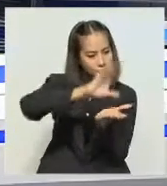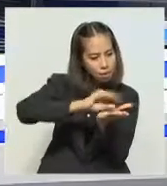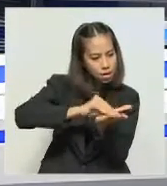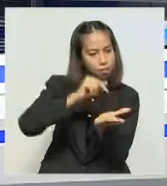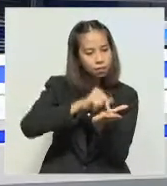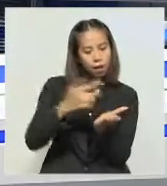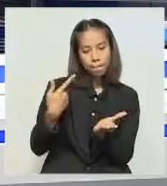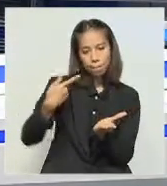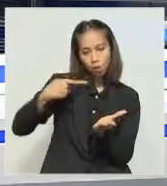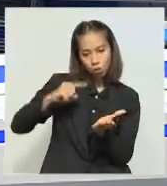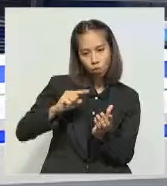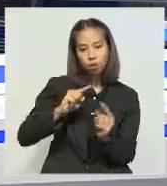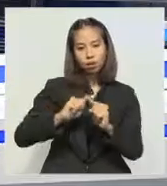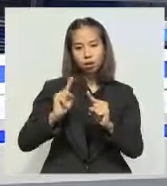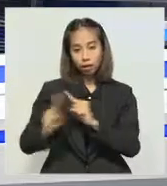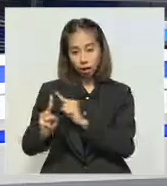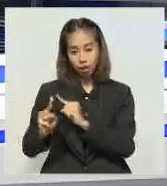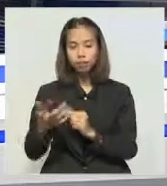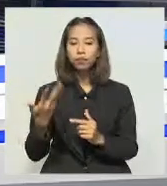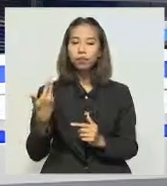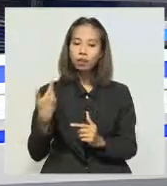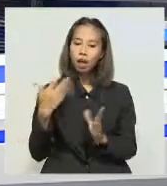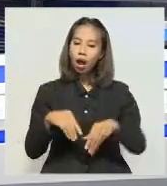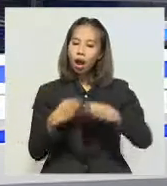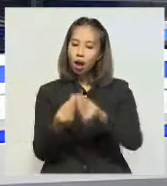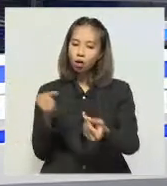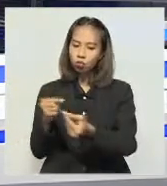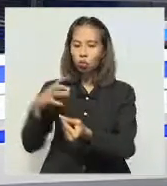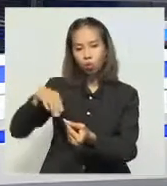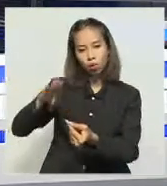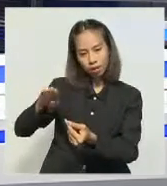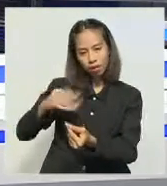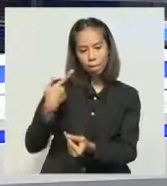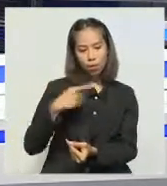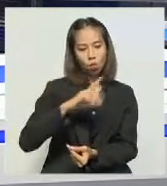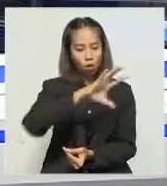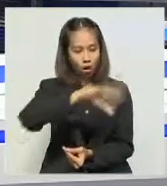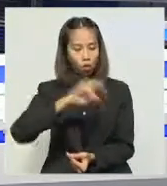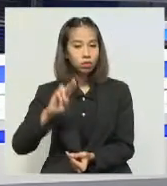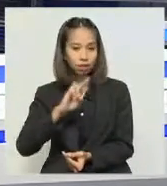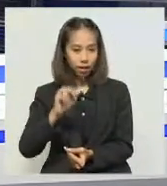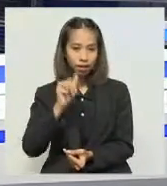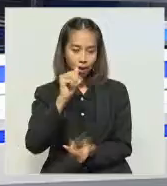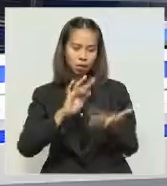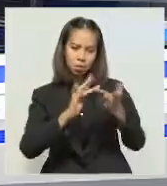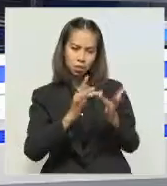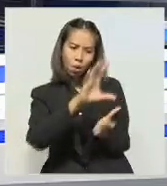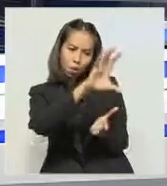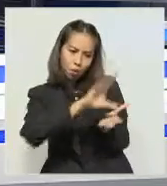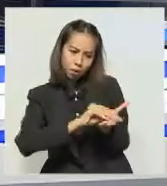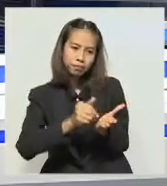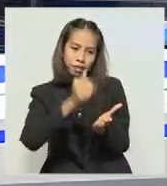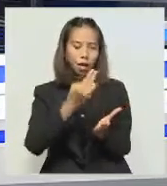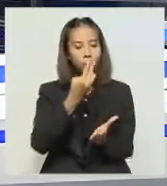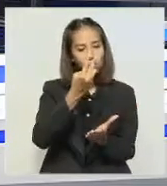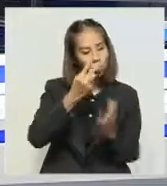วบรวมสิทธิประโยชน์ค่ะจากข้อตกลงเขตการค้าเสรีให้กับผู้ประกอบการได้ใช้ประโยชน์สูงสุดในรูปแบบของออนไลน์ที่สามารถเข้าถึง